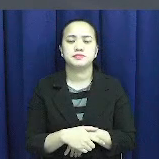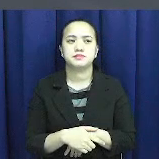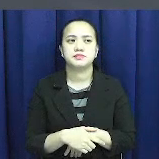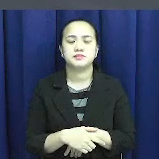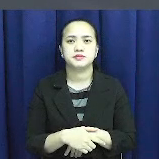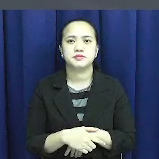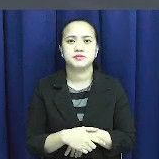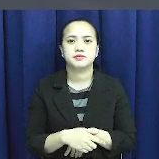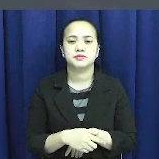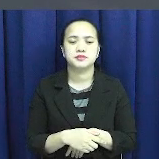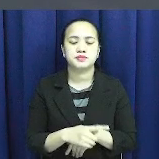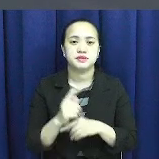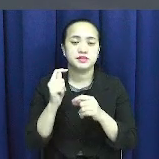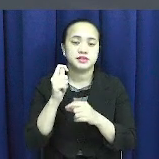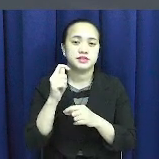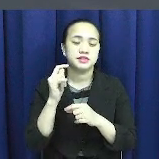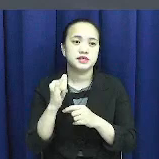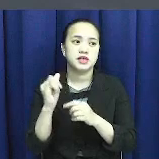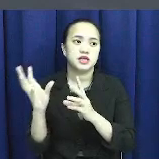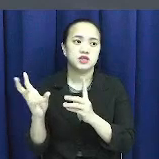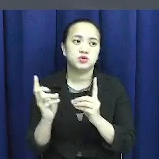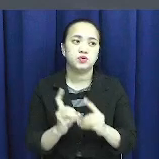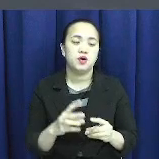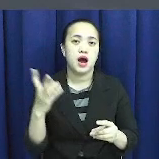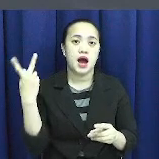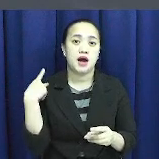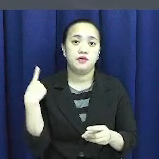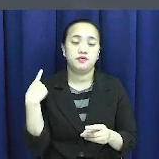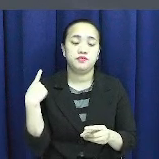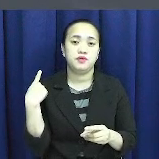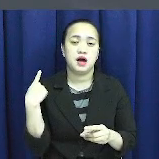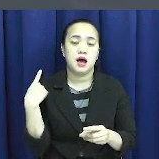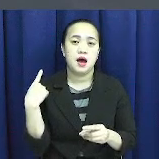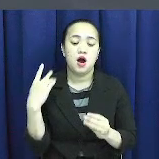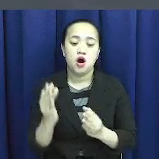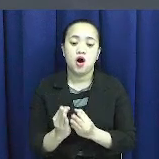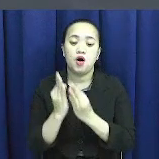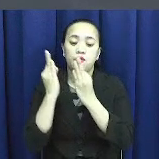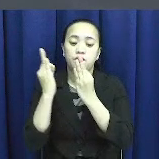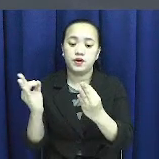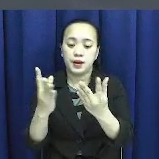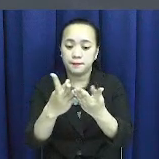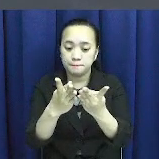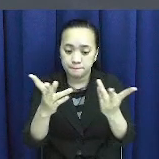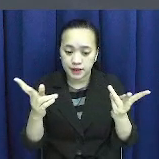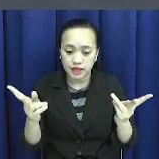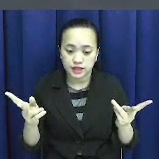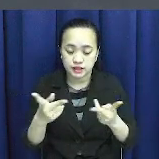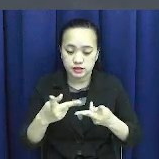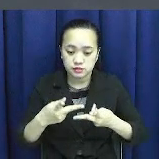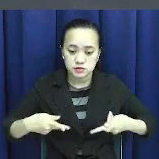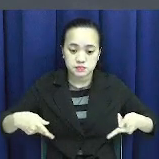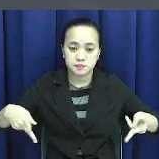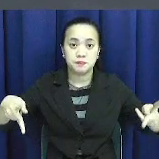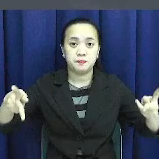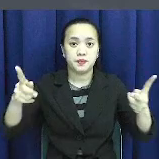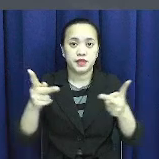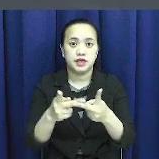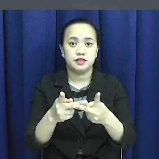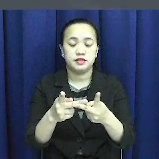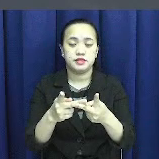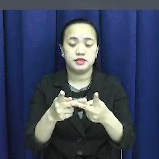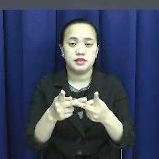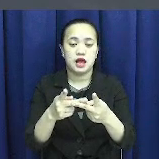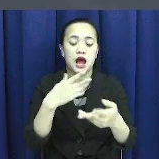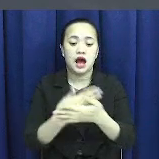ang kanilang ginagawa, kapag offering, meron silang offering plate. At doon sa offering plate, yung pagkatapos pong makolekta yung mga